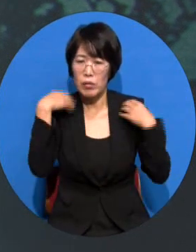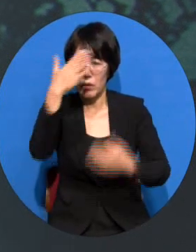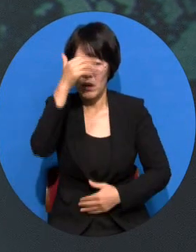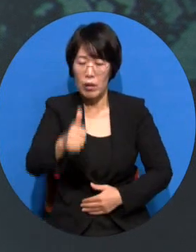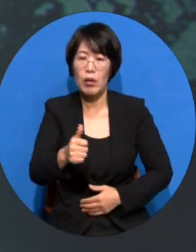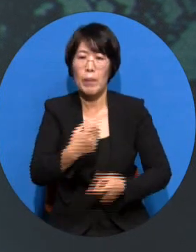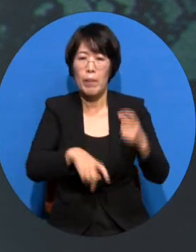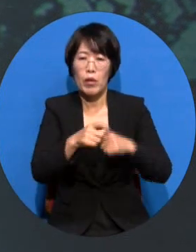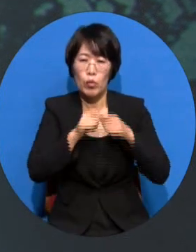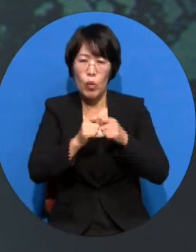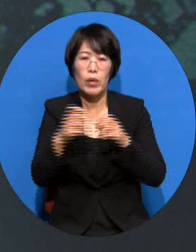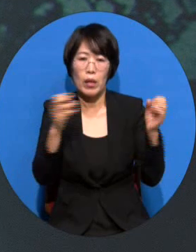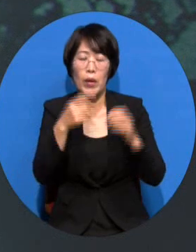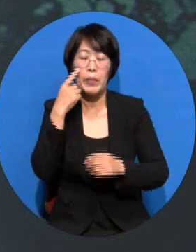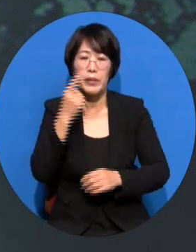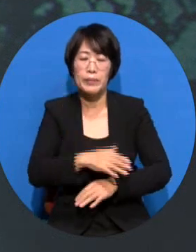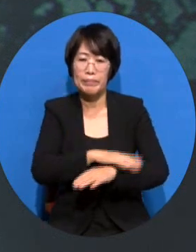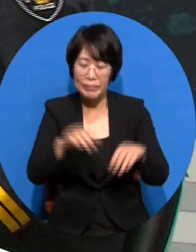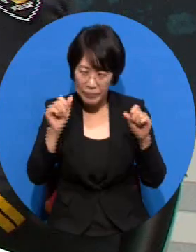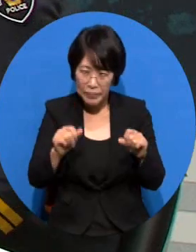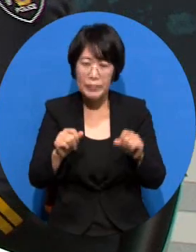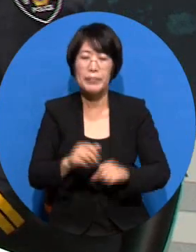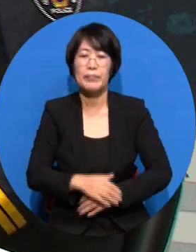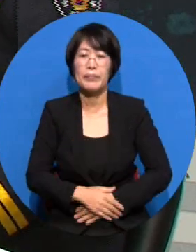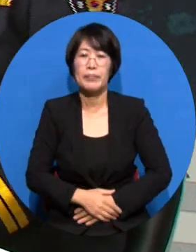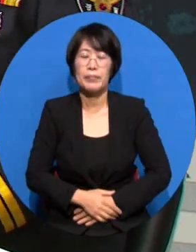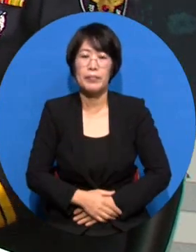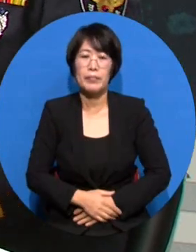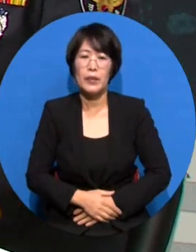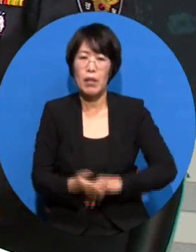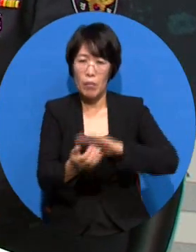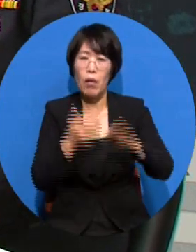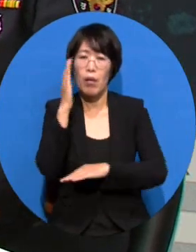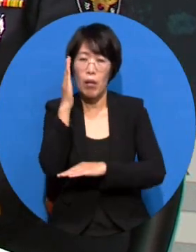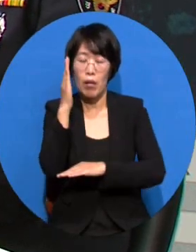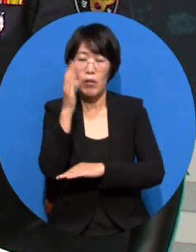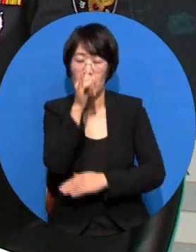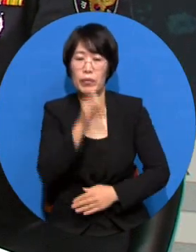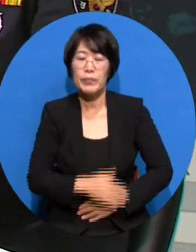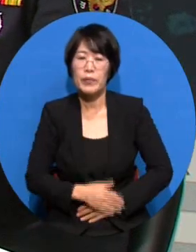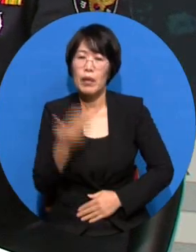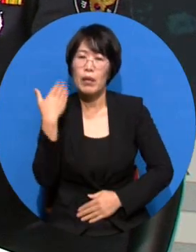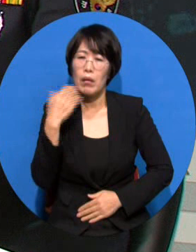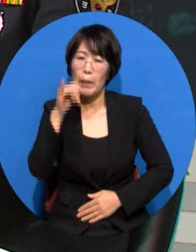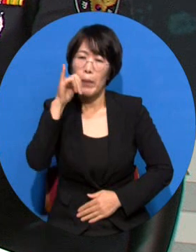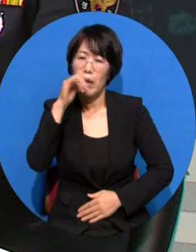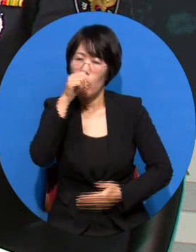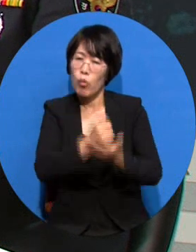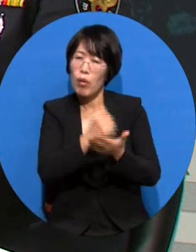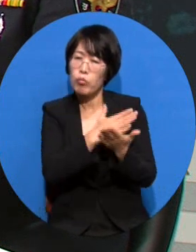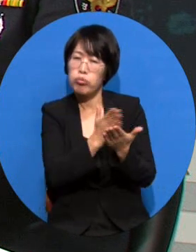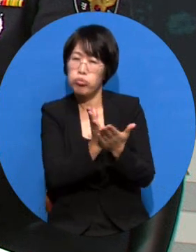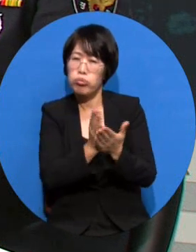좀더 자세한 이야기 나눠보겠습니다 굉장히 많이 하시니까 4 하십니까 앞서 리포트에서 도 나왔는데 최근 마약 범죄 유형에